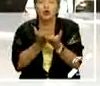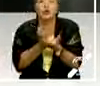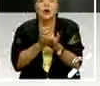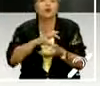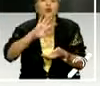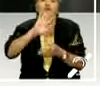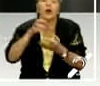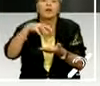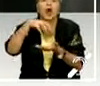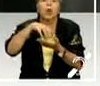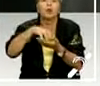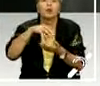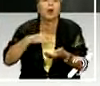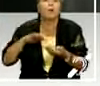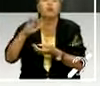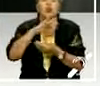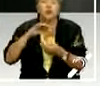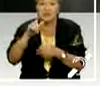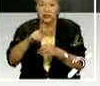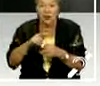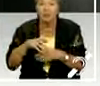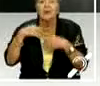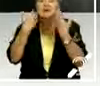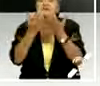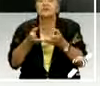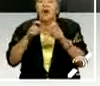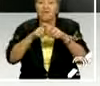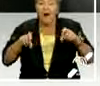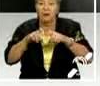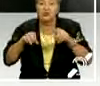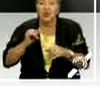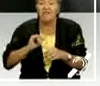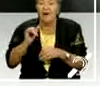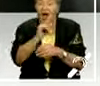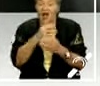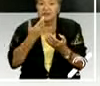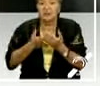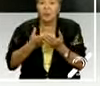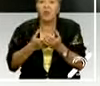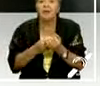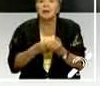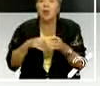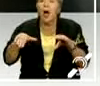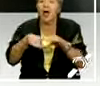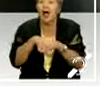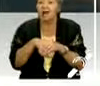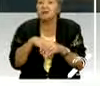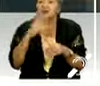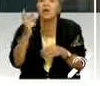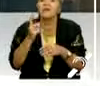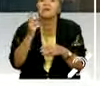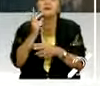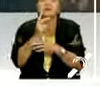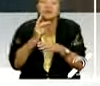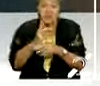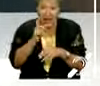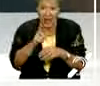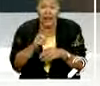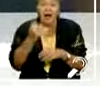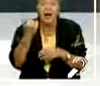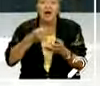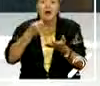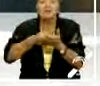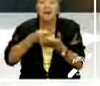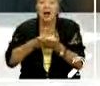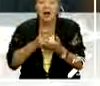funcțiilor publice. De asemenea, acordarea voucherelor de vacanță pentru angajații la stat care au